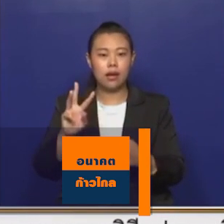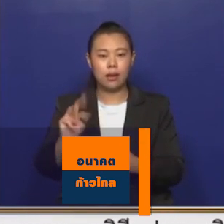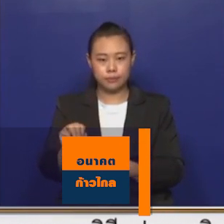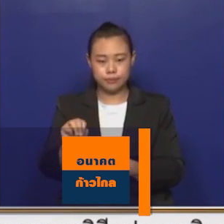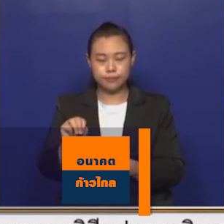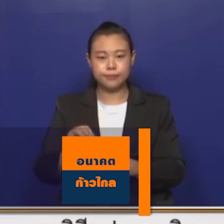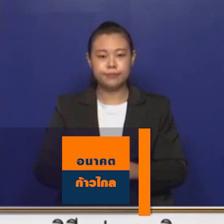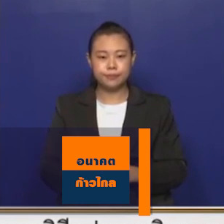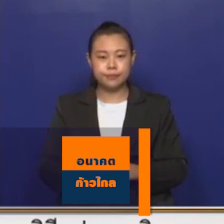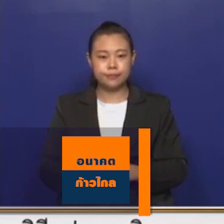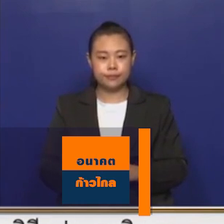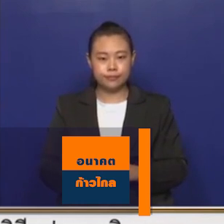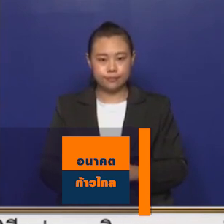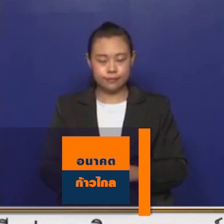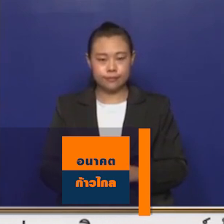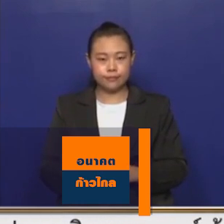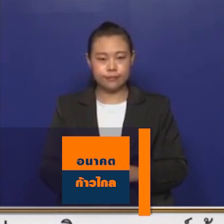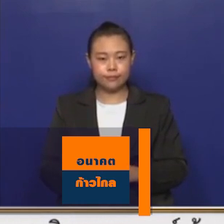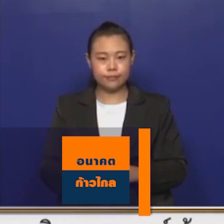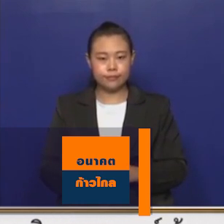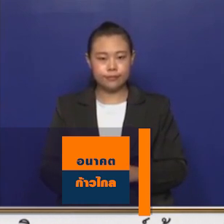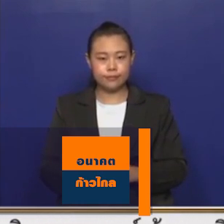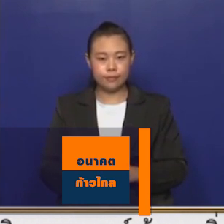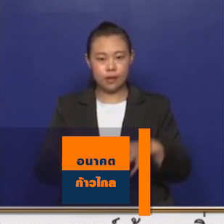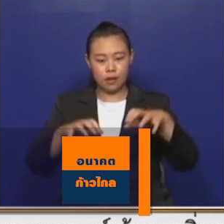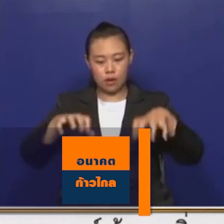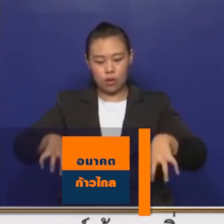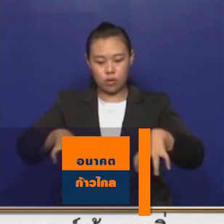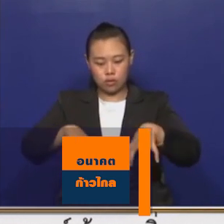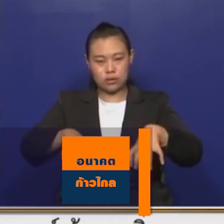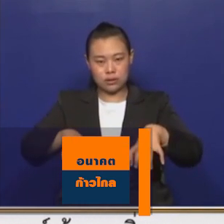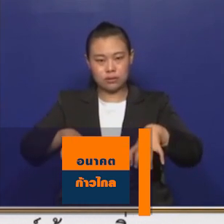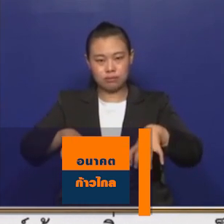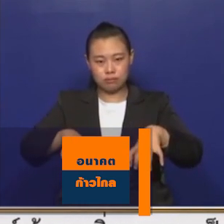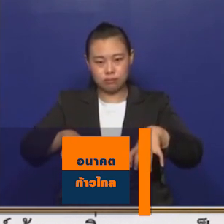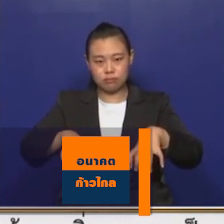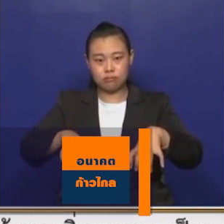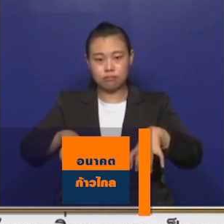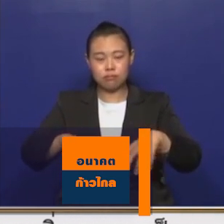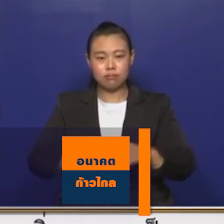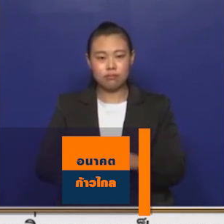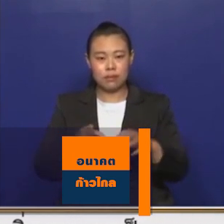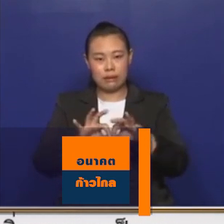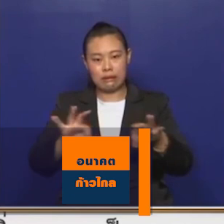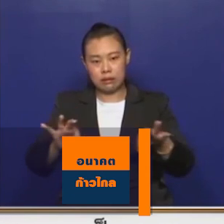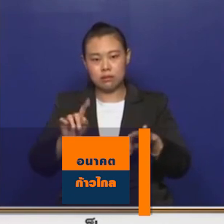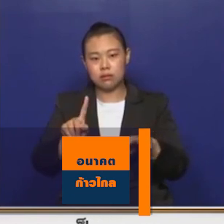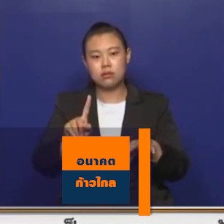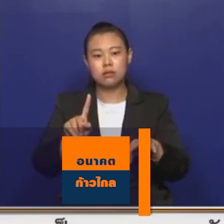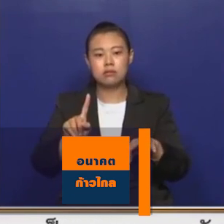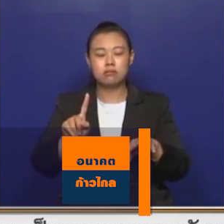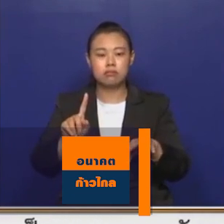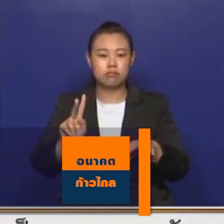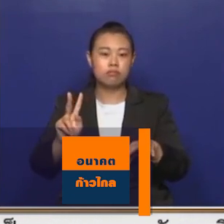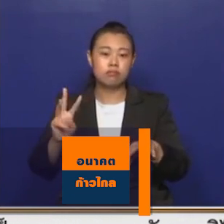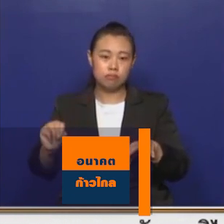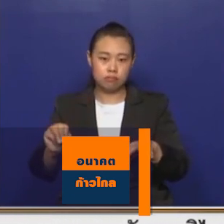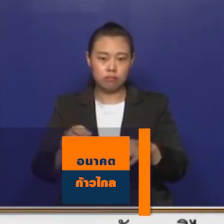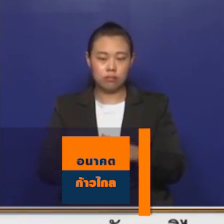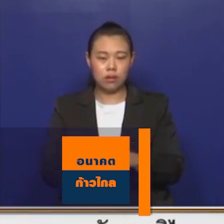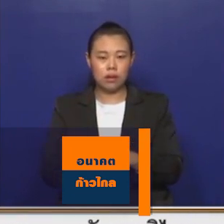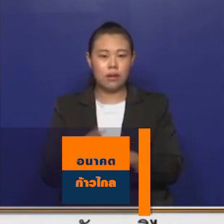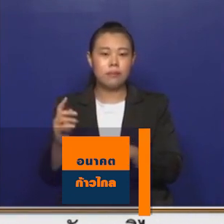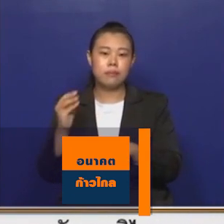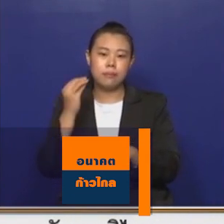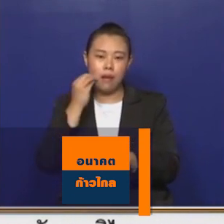าเทียววงของในอำเภอเกาะศรีราชาเหมือนกันเป็นเกาะข้างเคียงกันนะครับมีระยะห่างเพียงแค่กิโลเดียวเท่านั้นนะครับเป็นหมู่บ้านที่เป็นแหล่งท่องเที่ยว